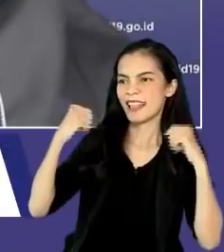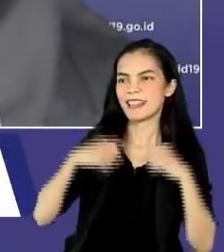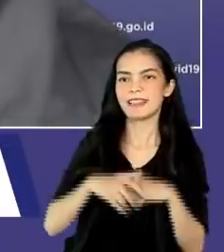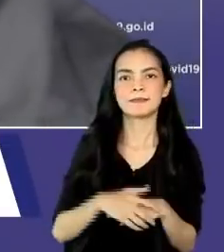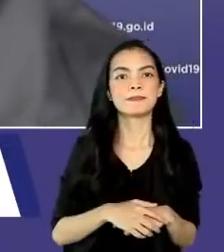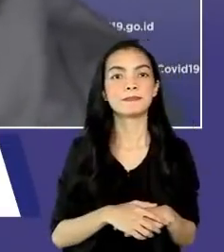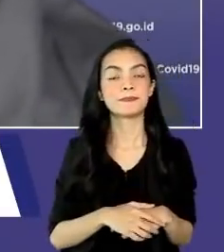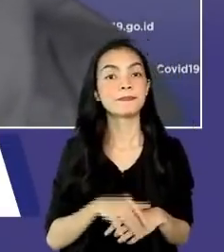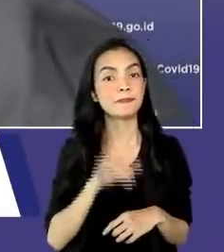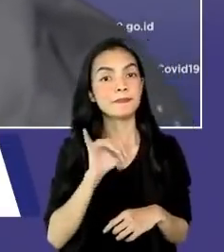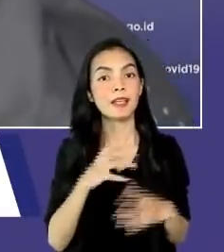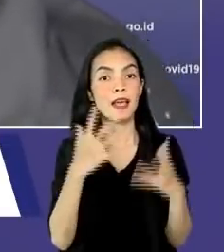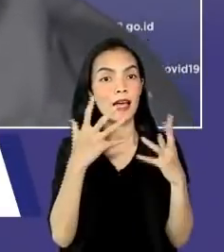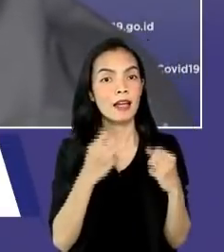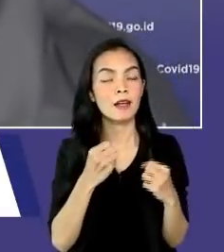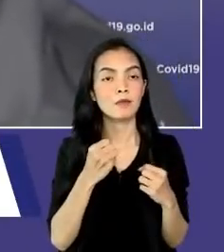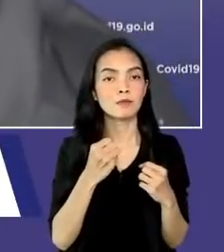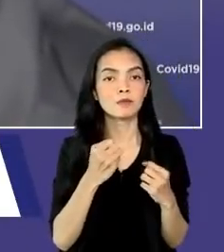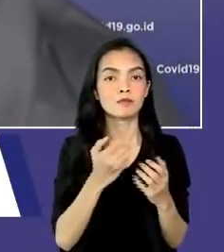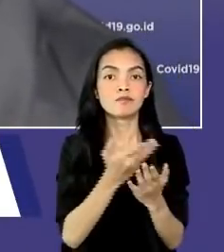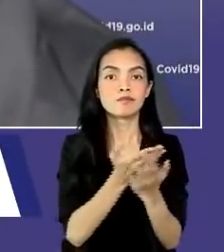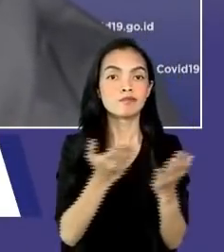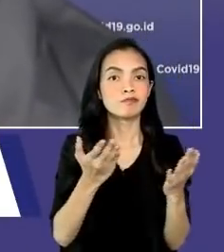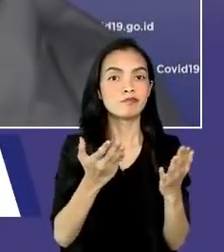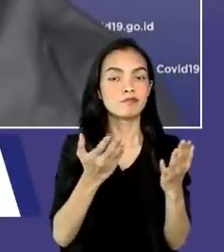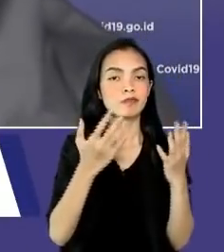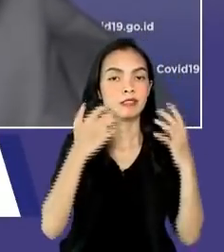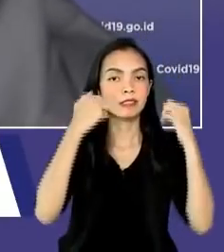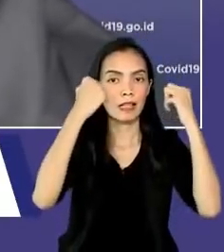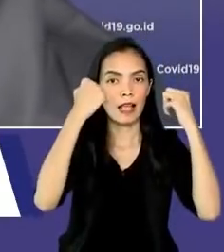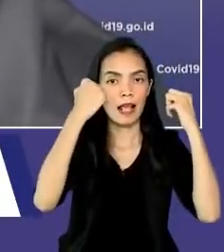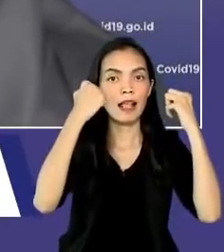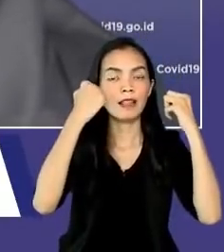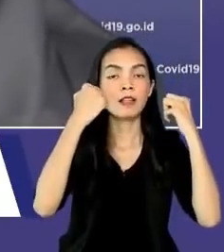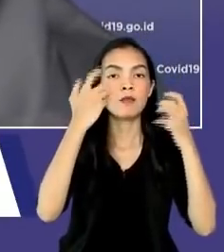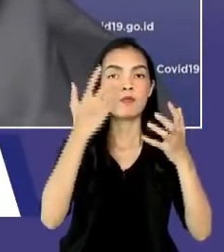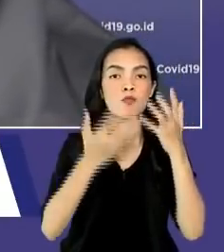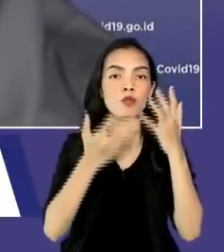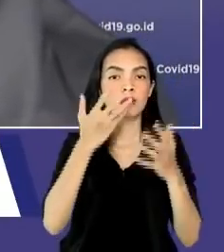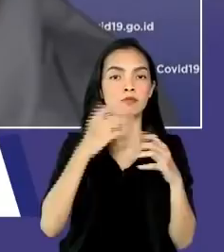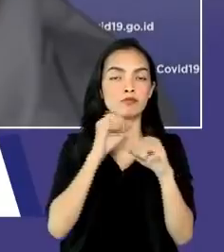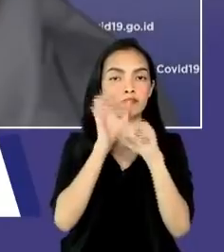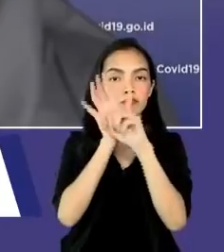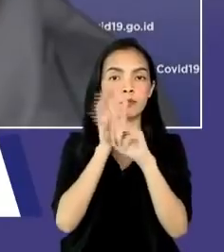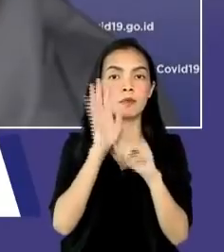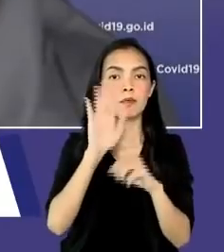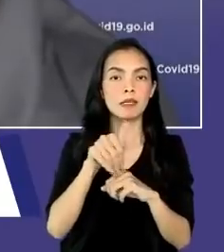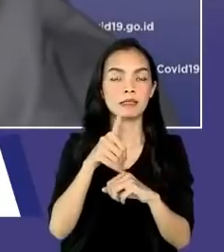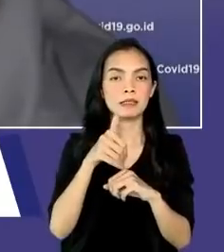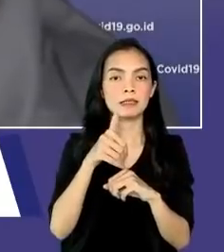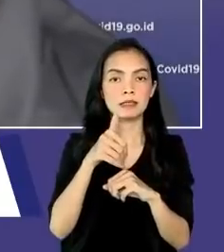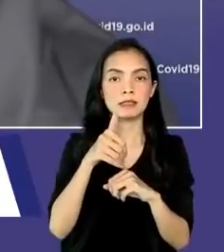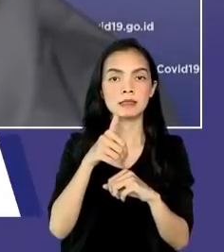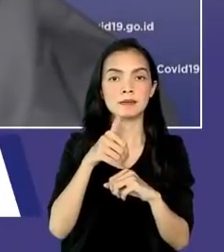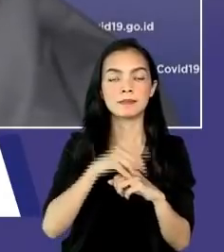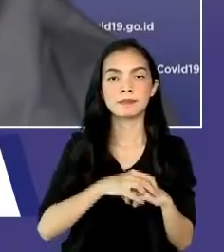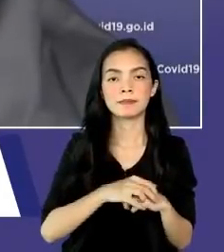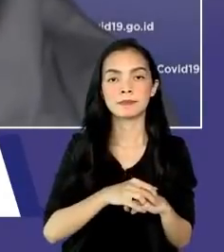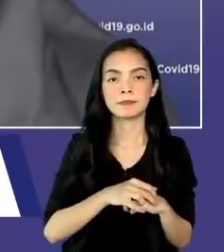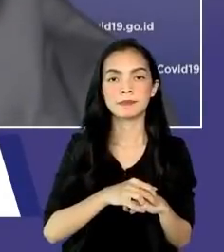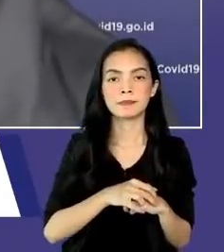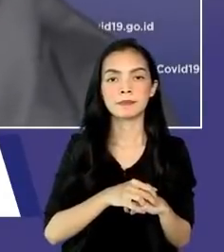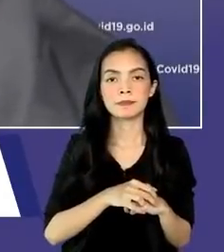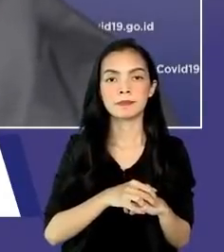Alhamdulillah. Ya, mudah-mudahan juga semua yang mengikuti acara ini juga dalam keadaan sehat, walaupun pandemi COVID-19-nya belum